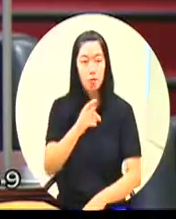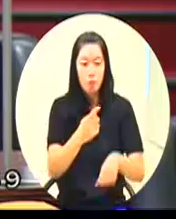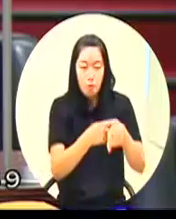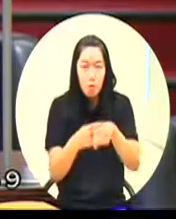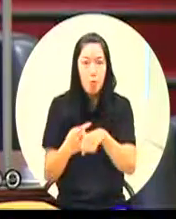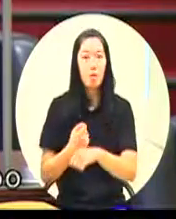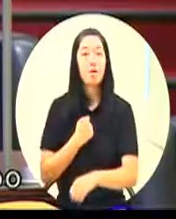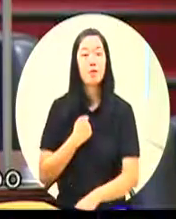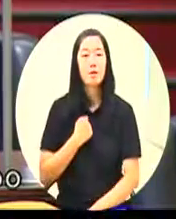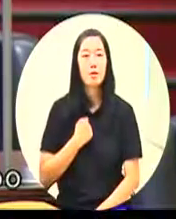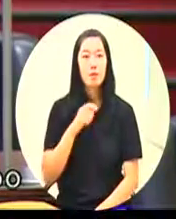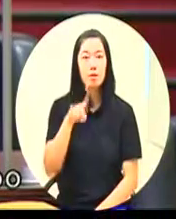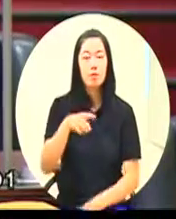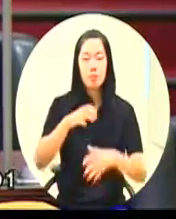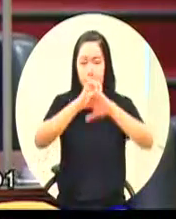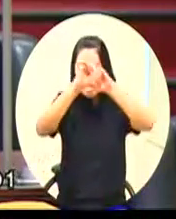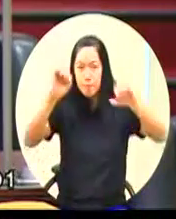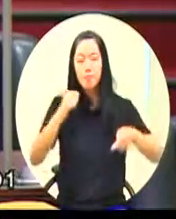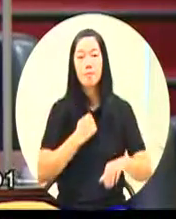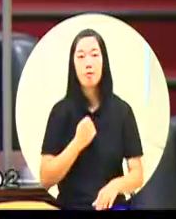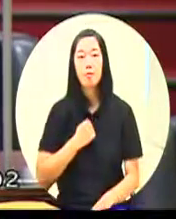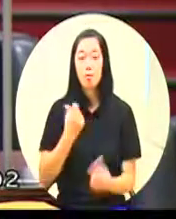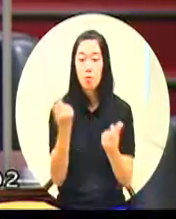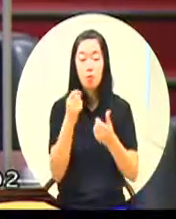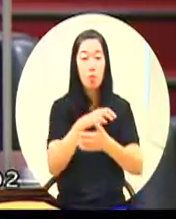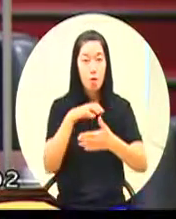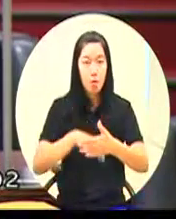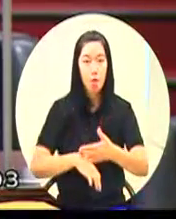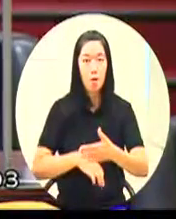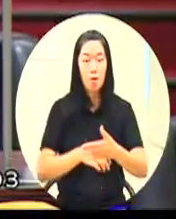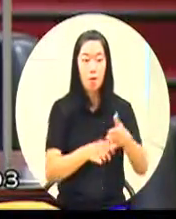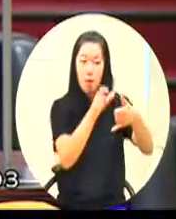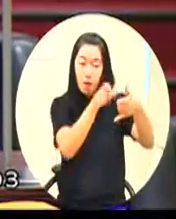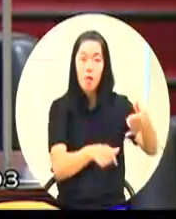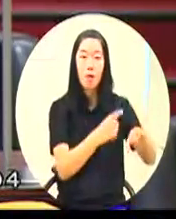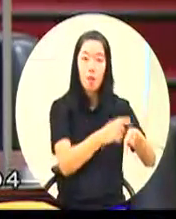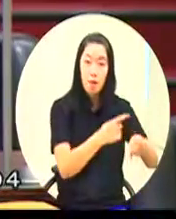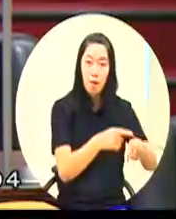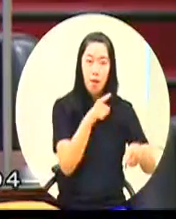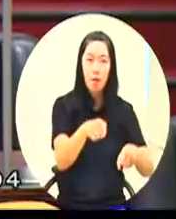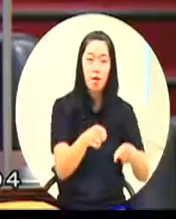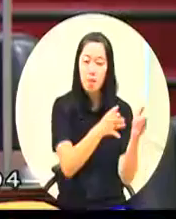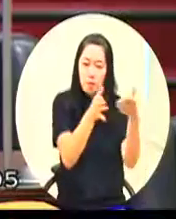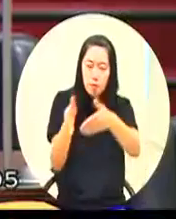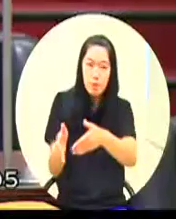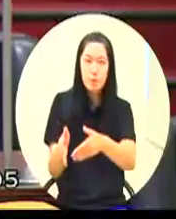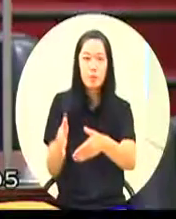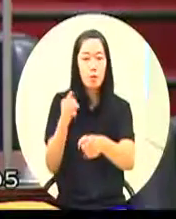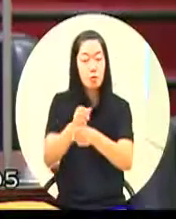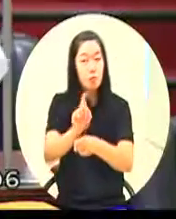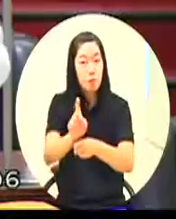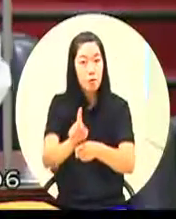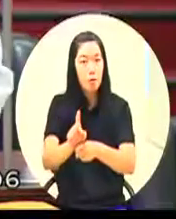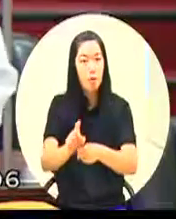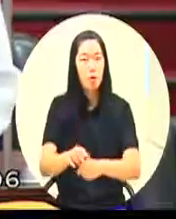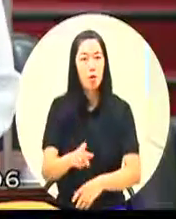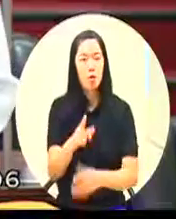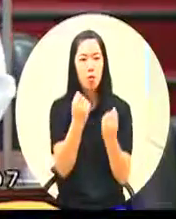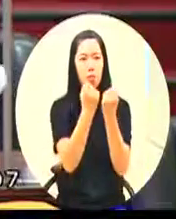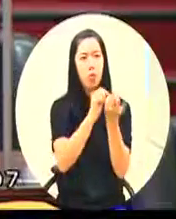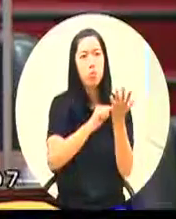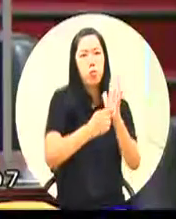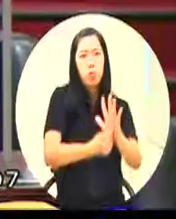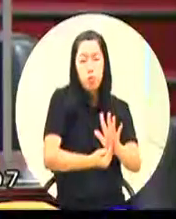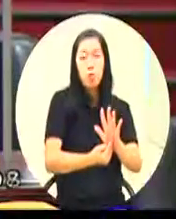你可以去发掘，包括他的个性适合朝什么一个发展，并不是说他行为上表现出来以